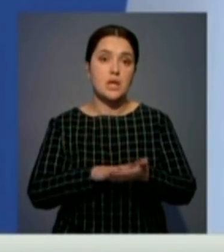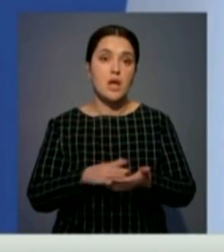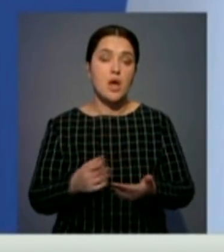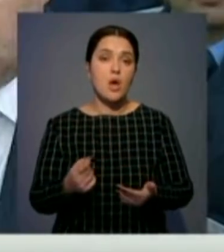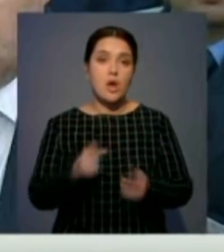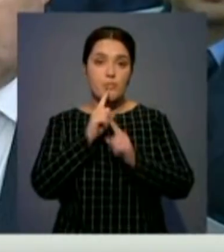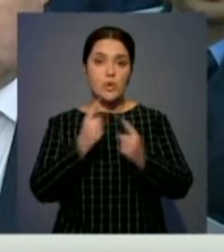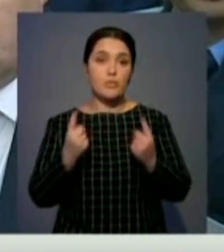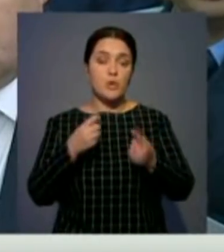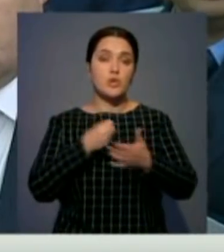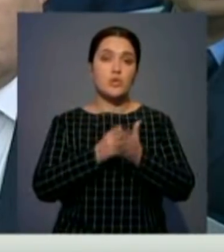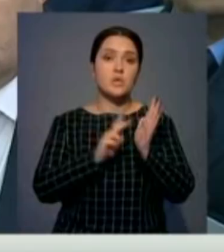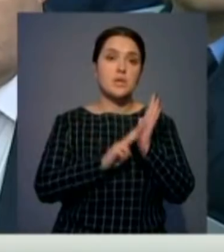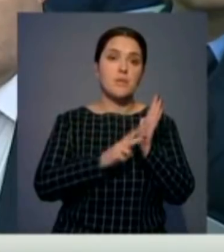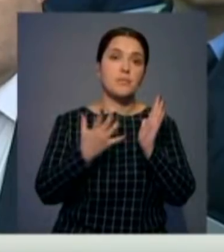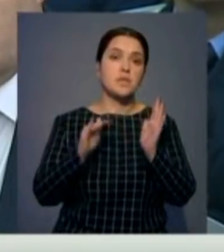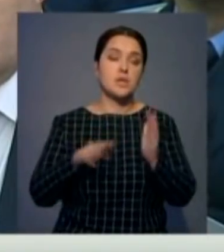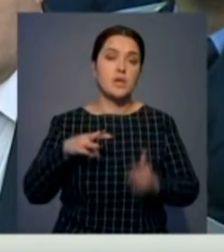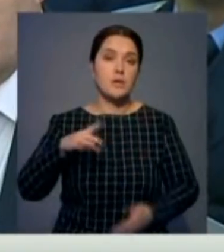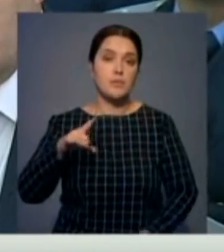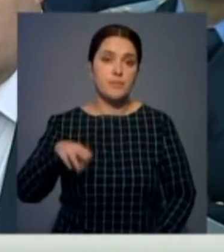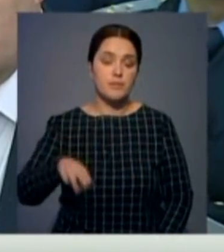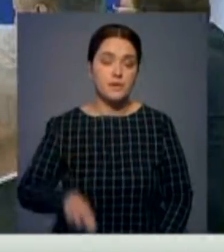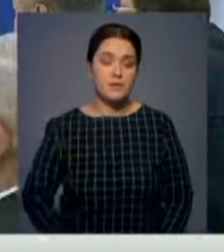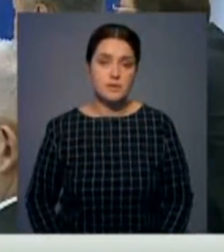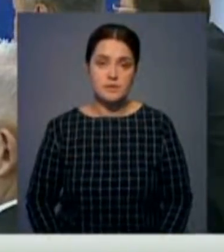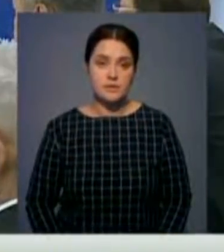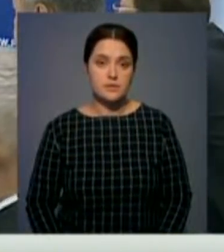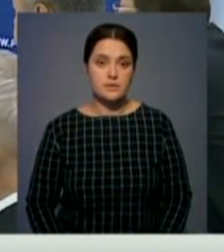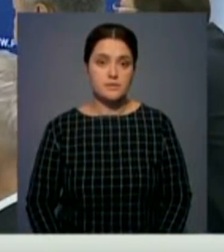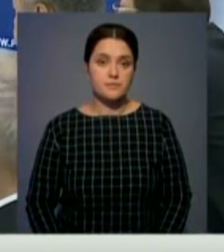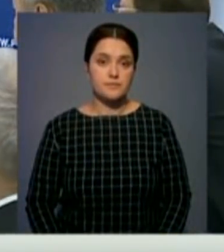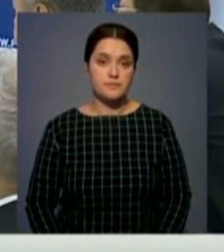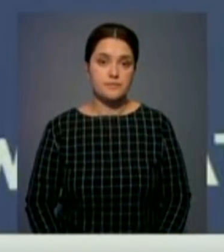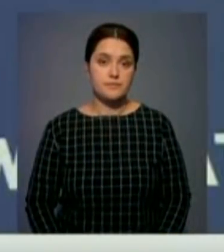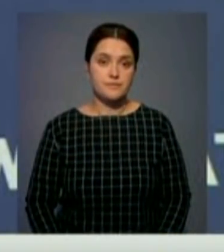показателей, особо крупного – до 75 тысяч МРП.